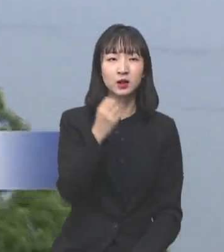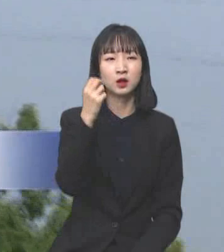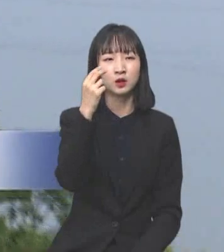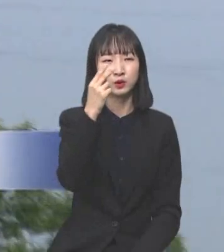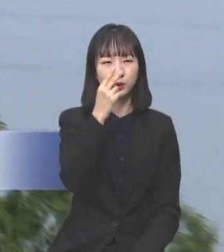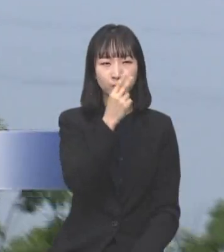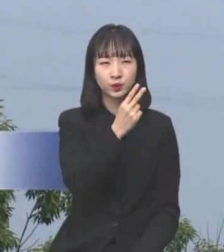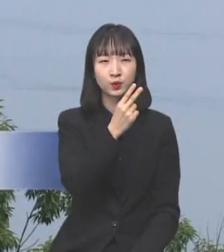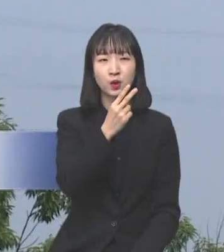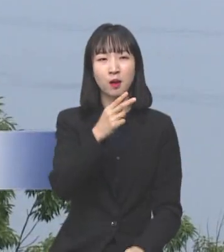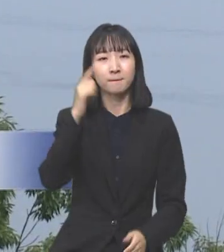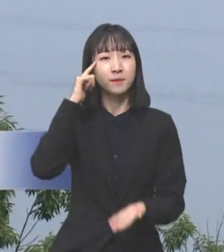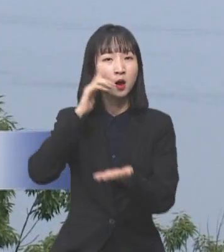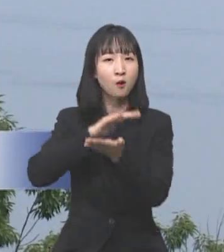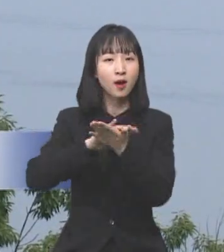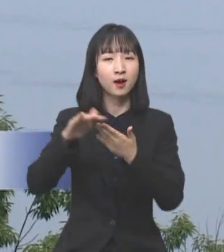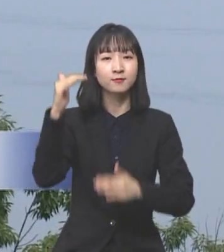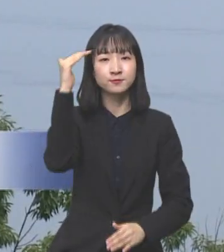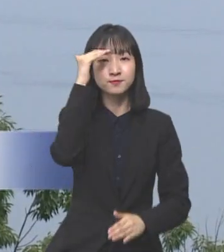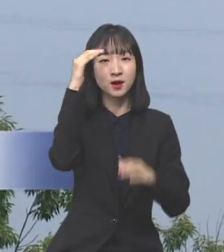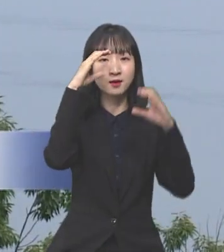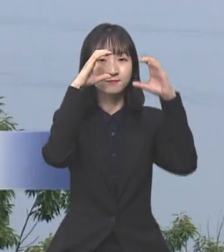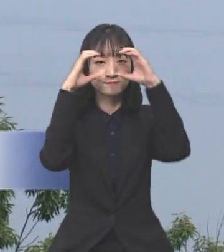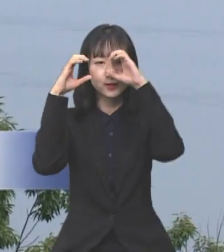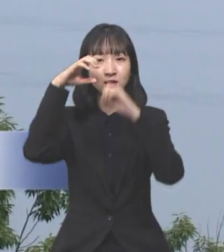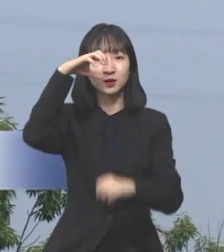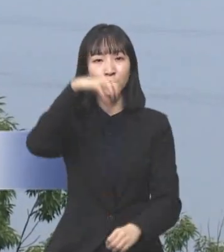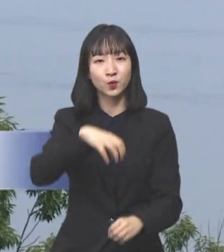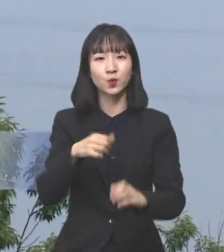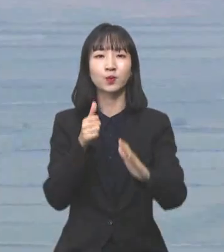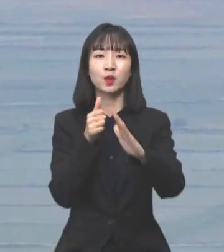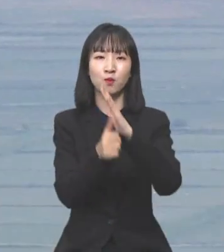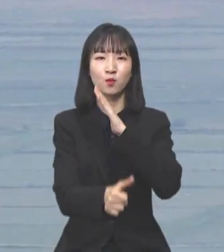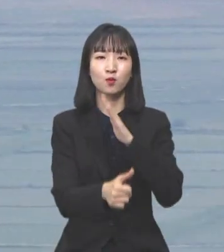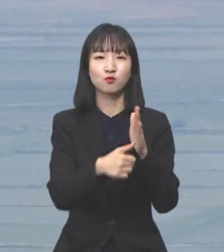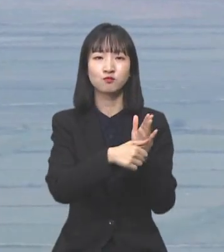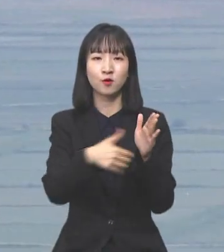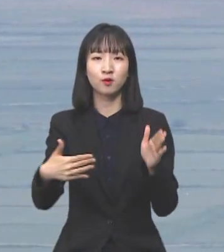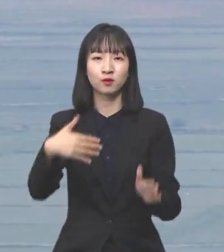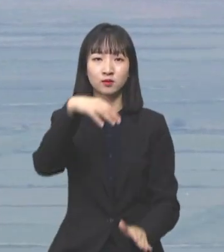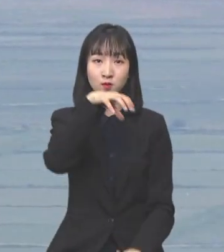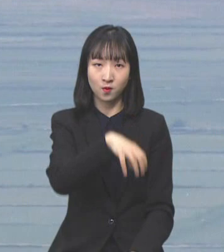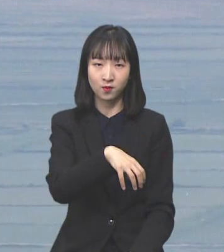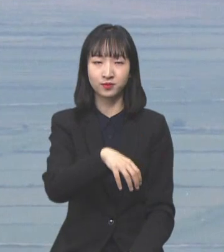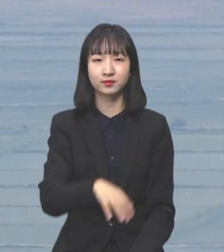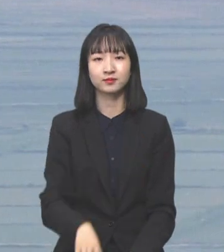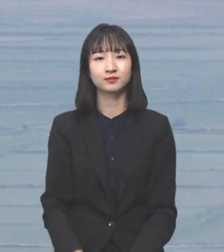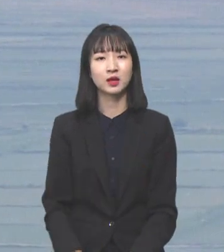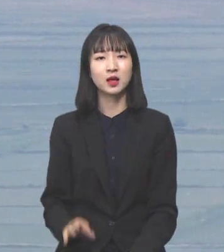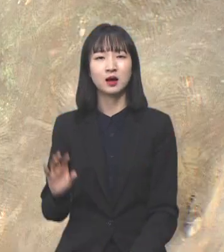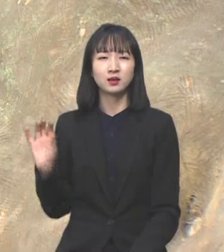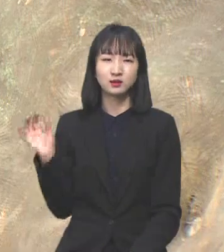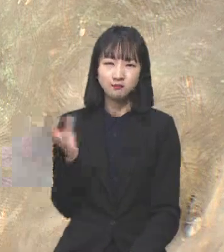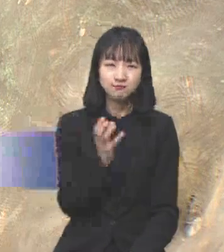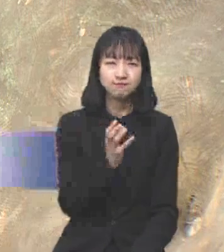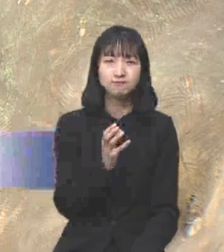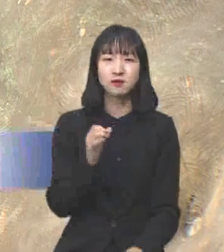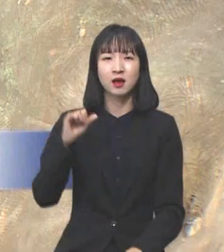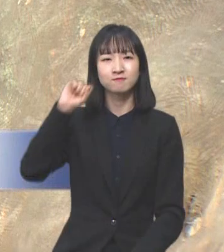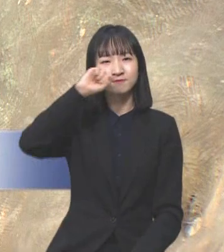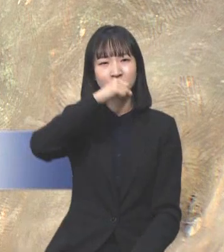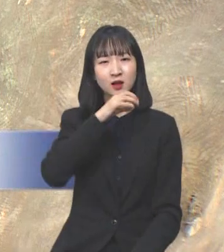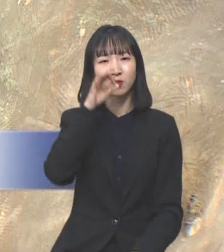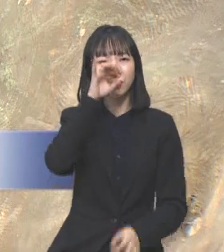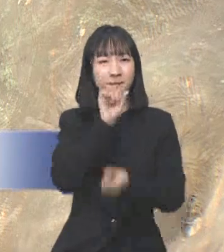볼 수 있는 평화 전망대도 강화에 대표 관광지로 손꼽힙니다 특효 과 아프리카 돼지 열병으로 지역경제에